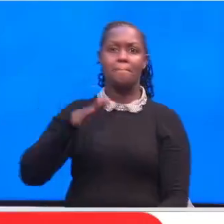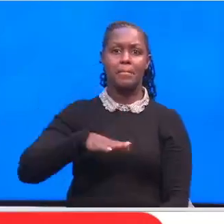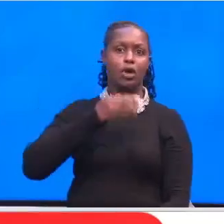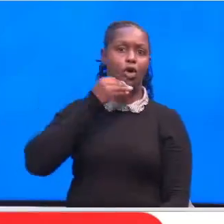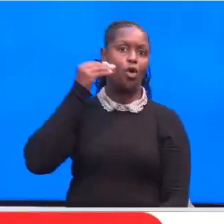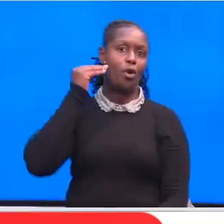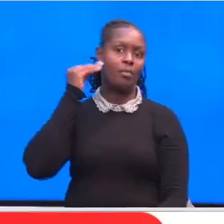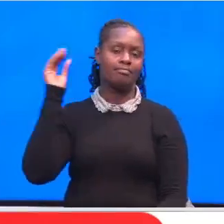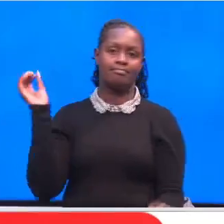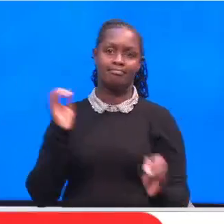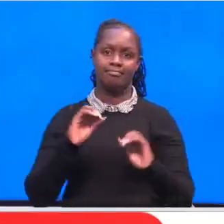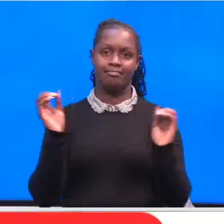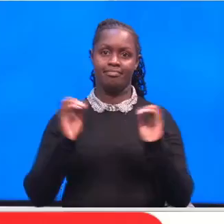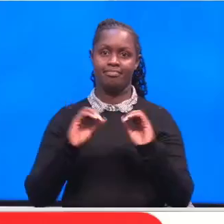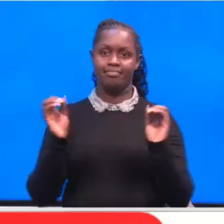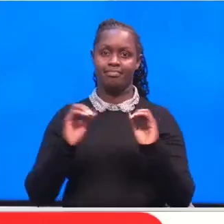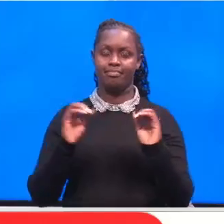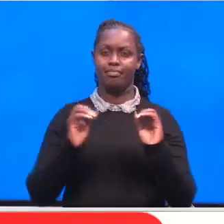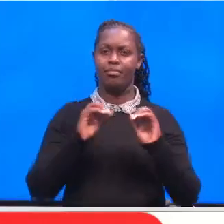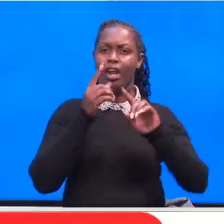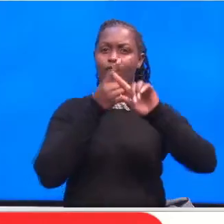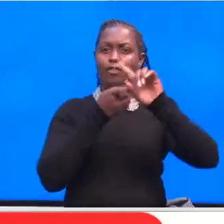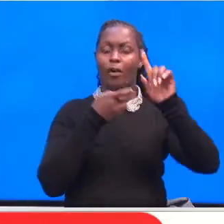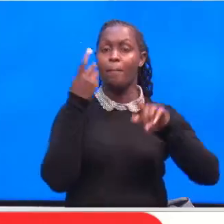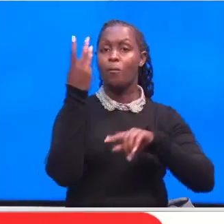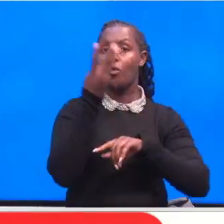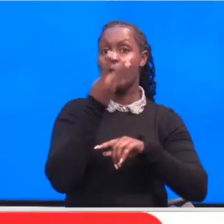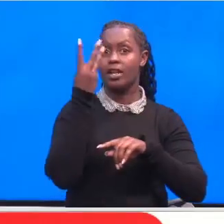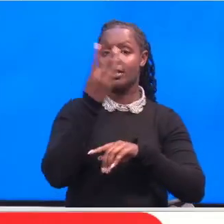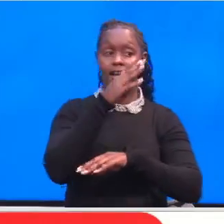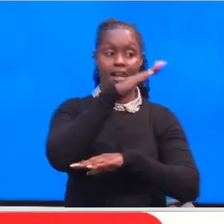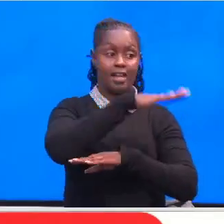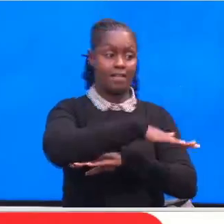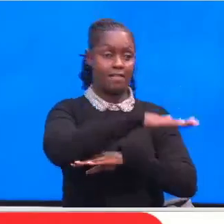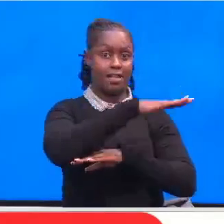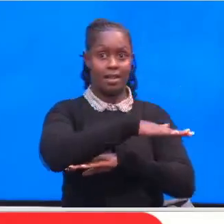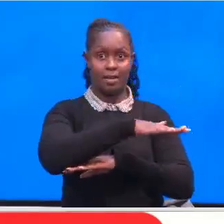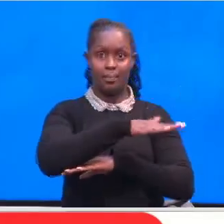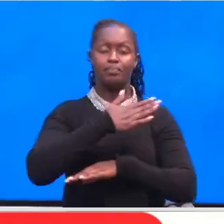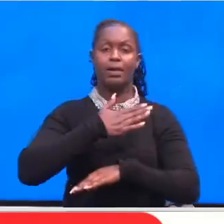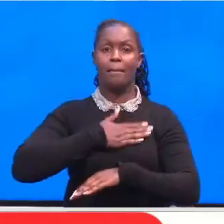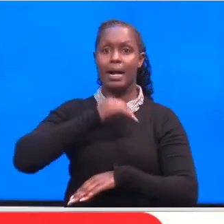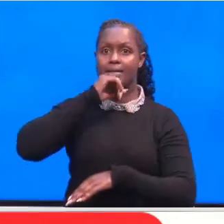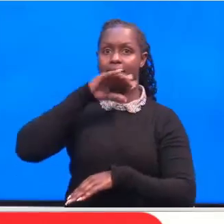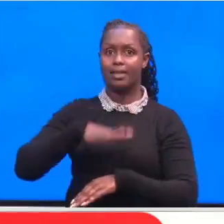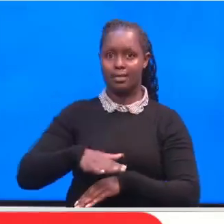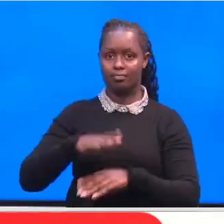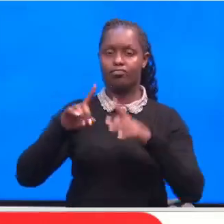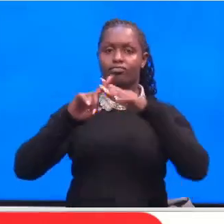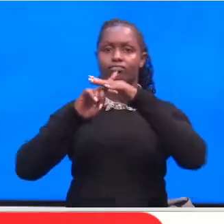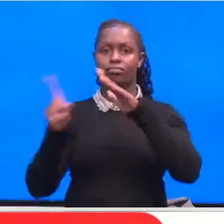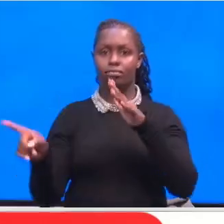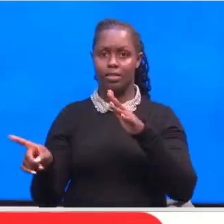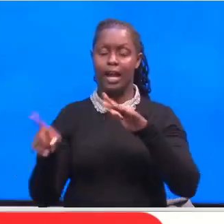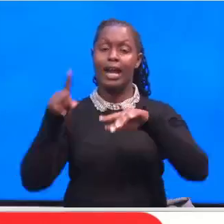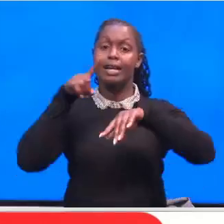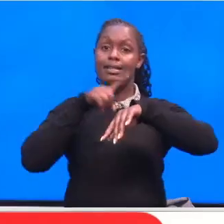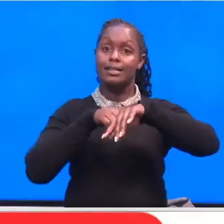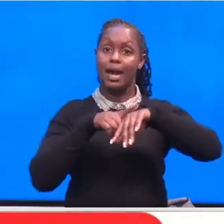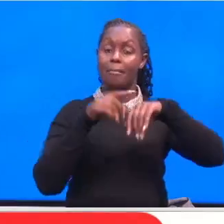Nilipoteza mtoto wangu tangu Wednesday jioni. Nilikuwa nimemtuma dukani, nikangojea kutoka saa